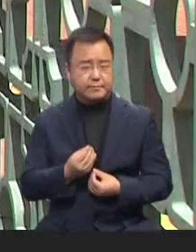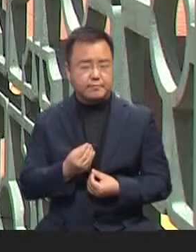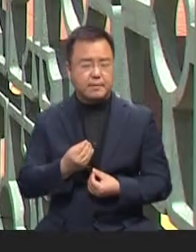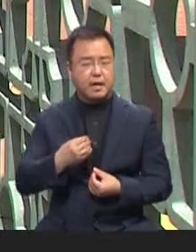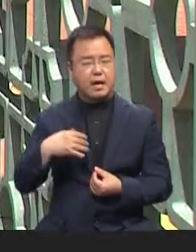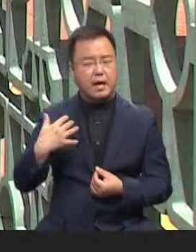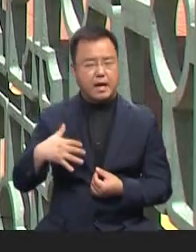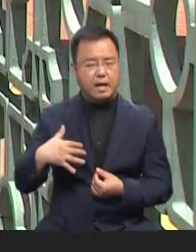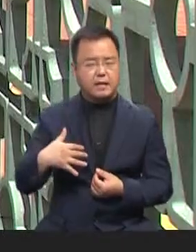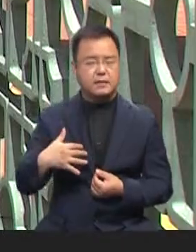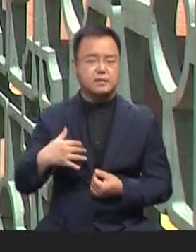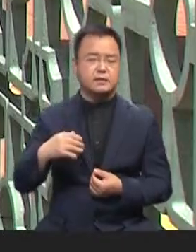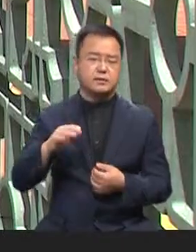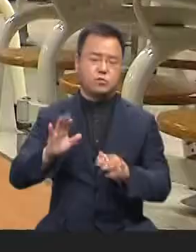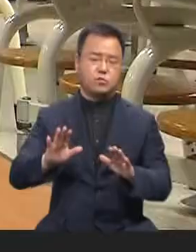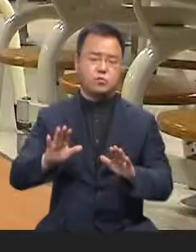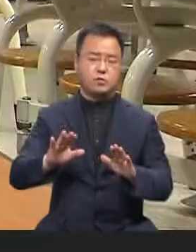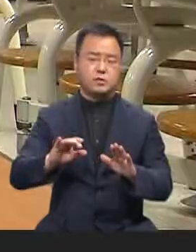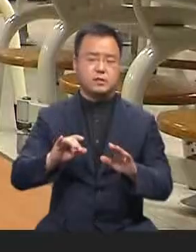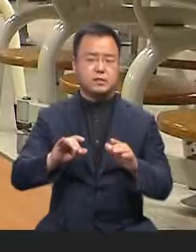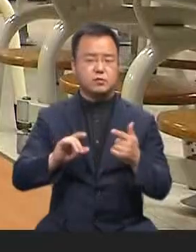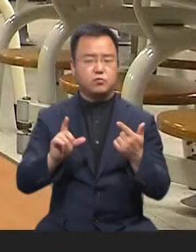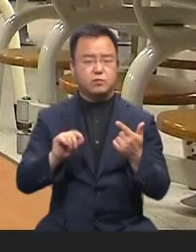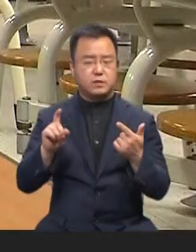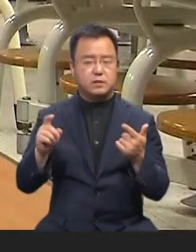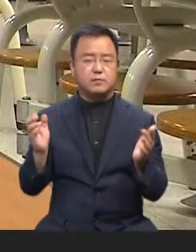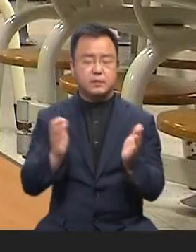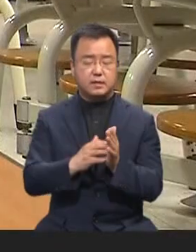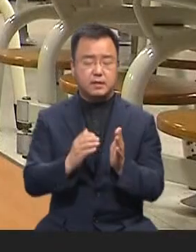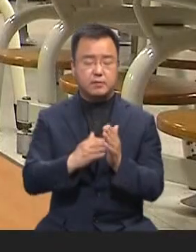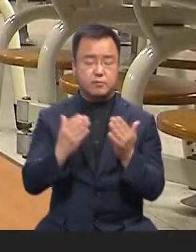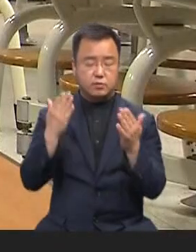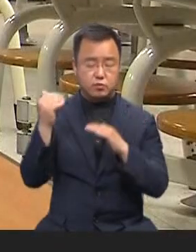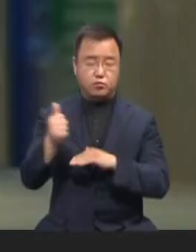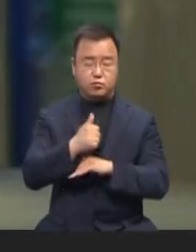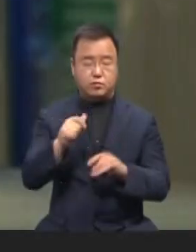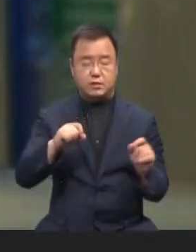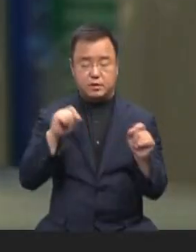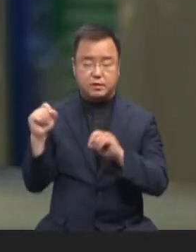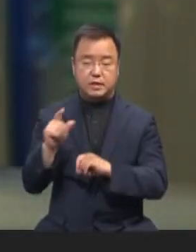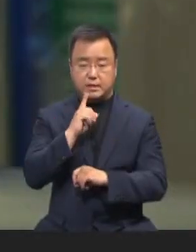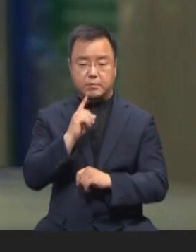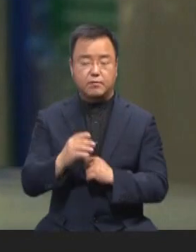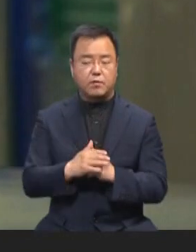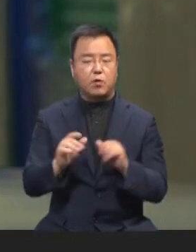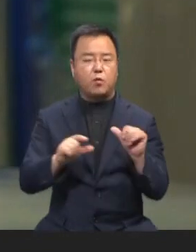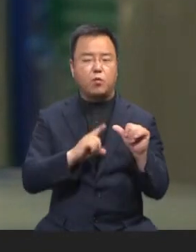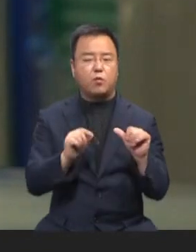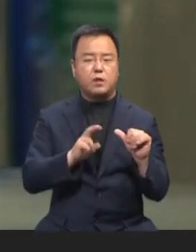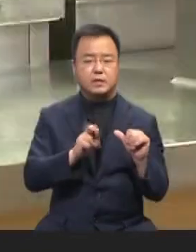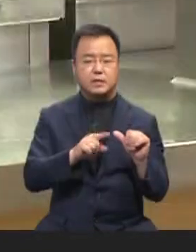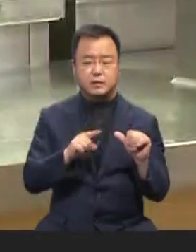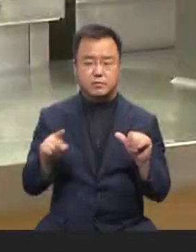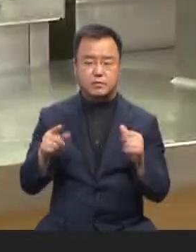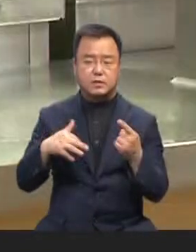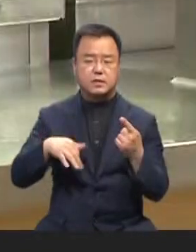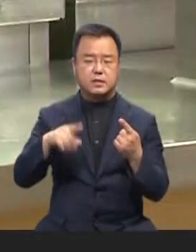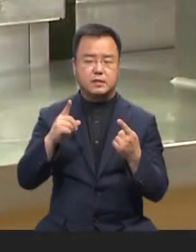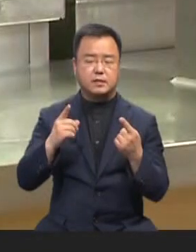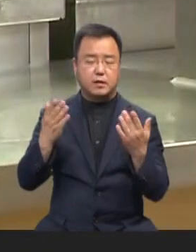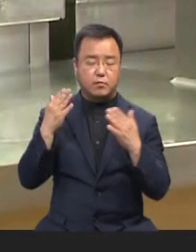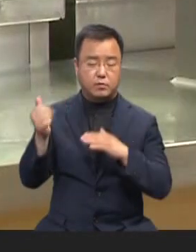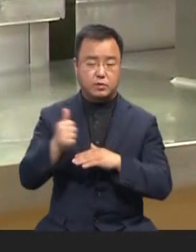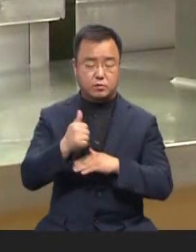까지 중교 중 질이 연장 했읍니다 지금 1차 등교 그러니까 2 o 와 20일 부터 지금까지 학생 4만